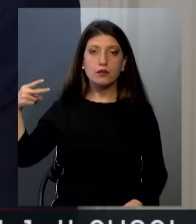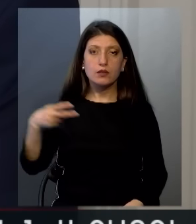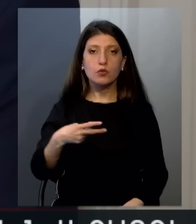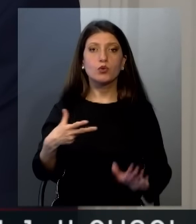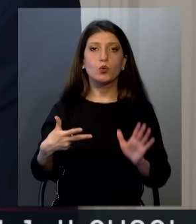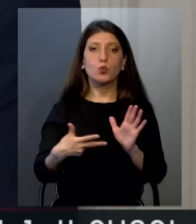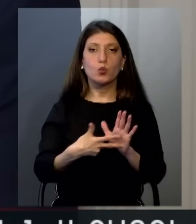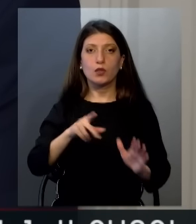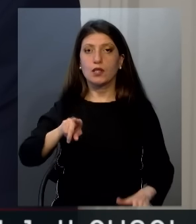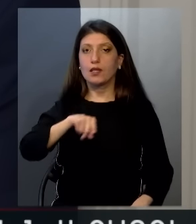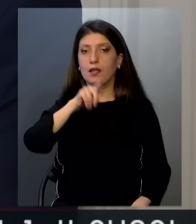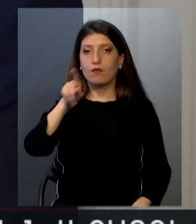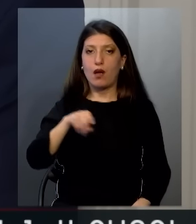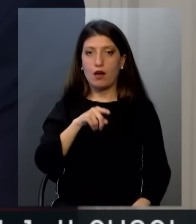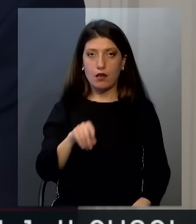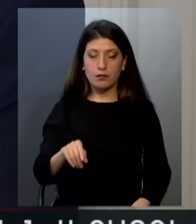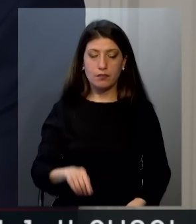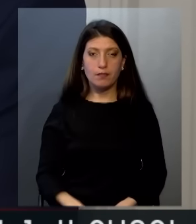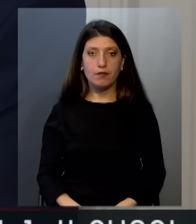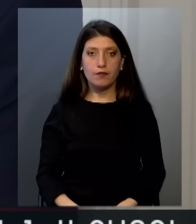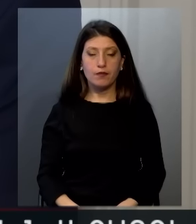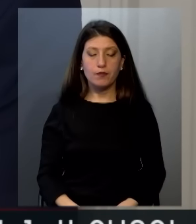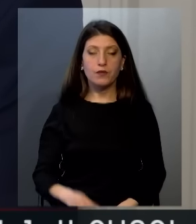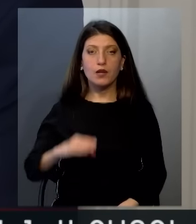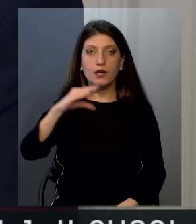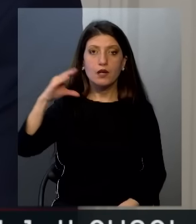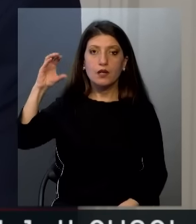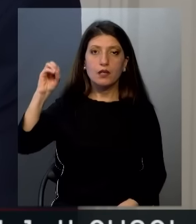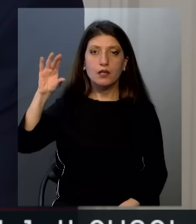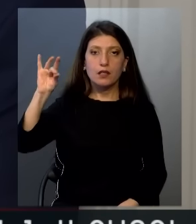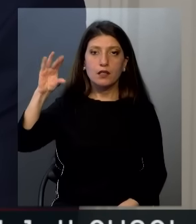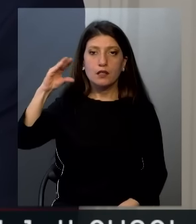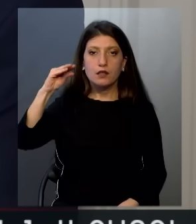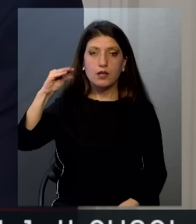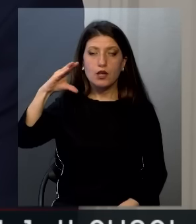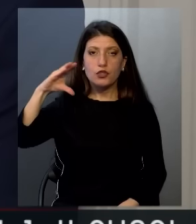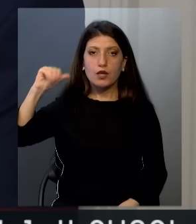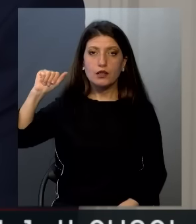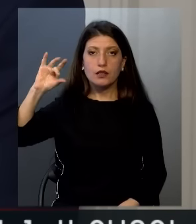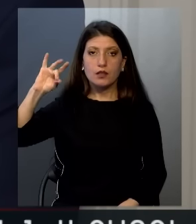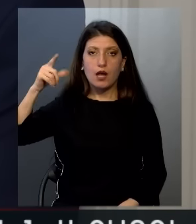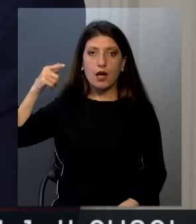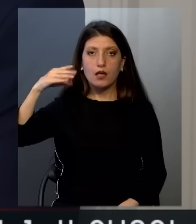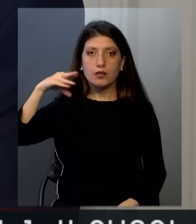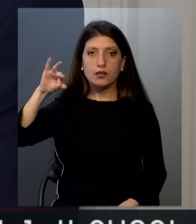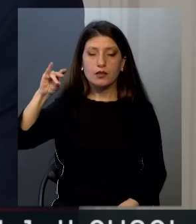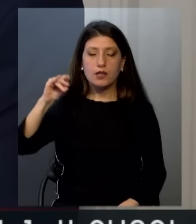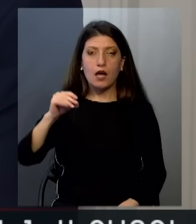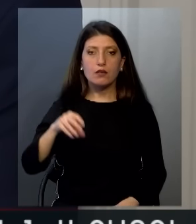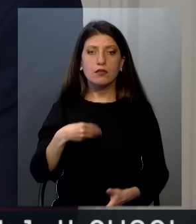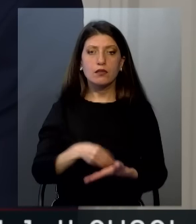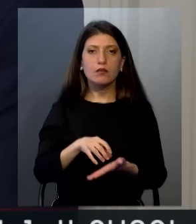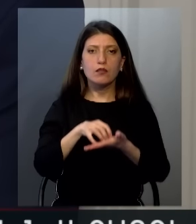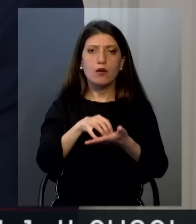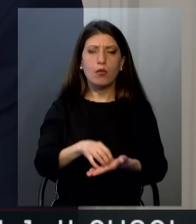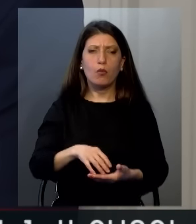2008-ի դեպքն եմ ասում, և Սերժ Սարգսյանի հիմնադրամը շատ գերազանցել էր